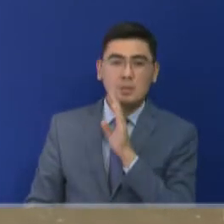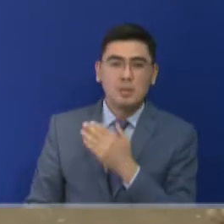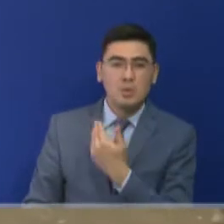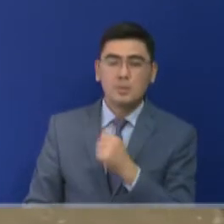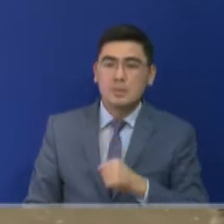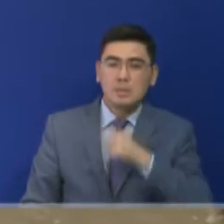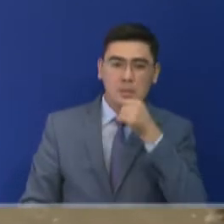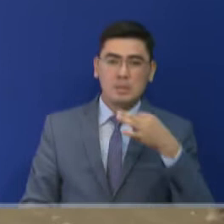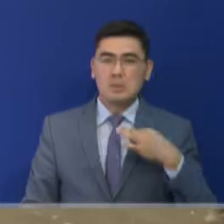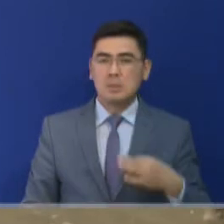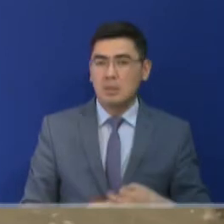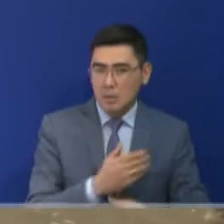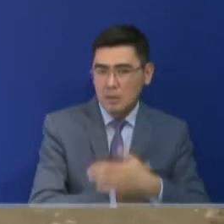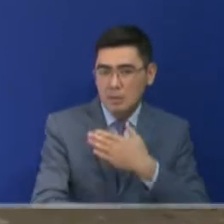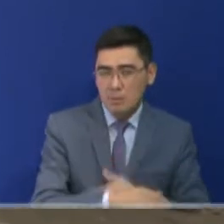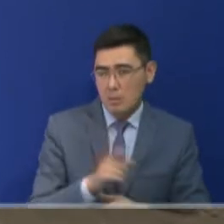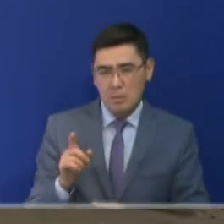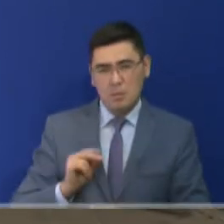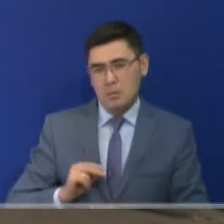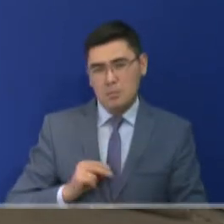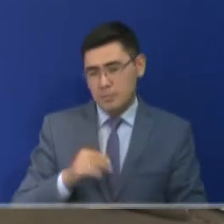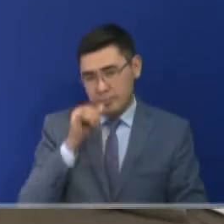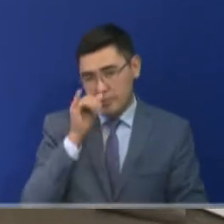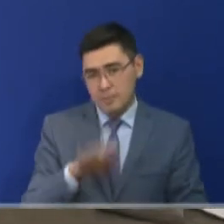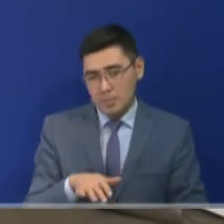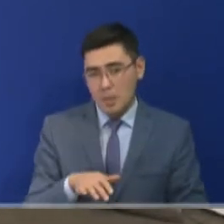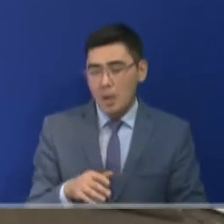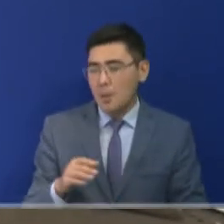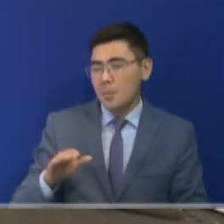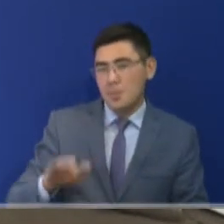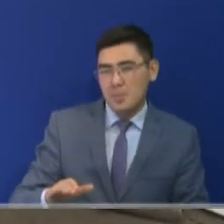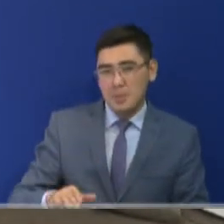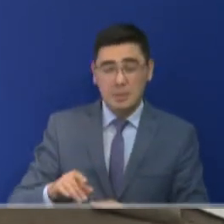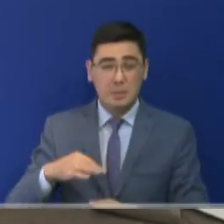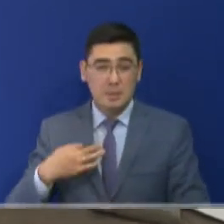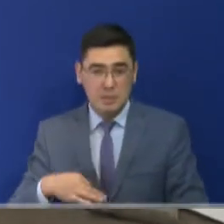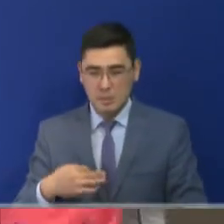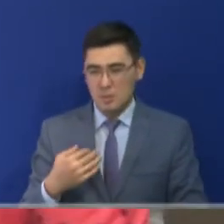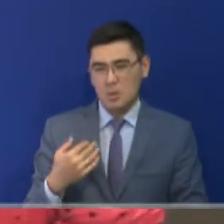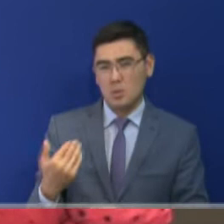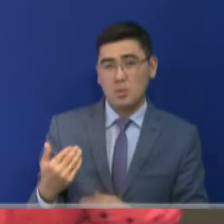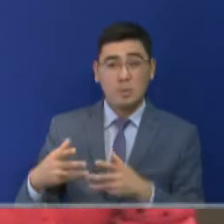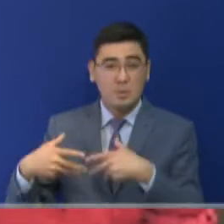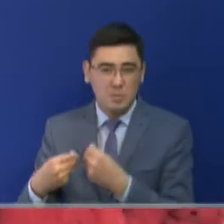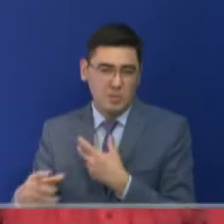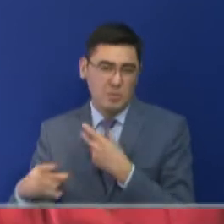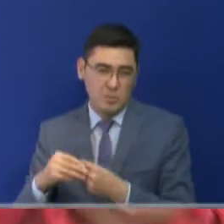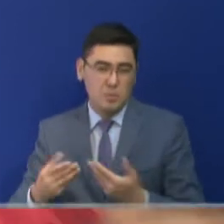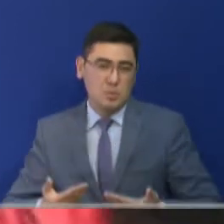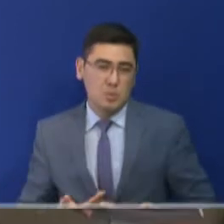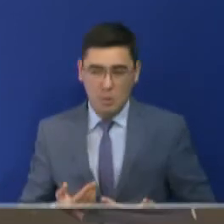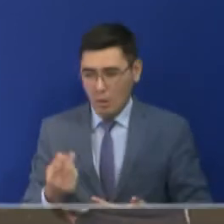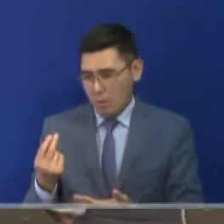работать постоянно она не может. Сейчас женщина живет вместе с младшим сыном и его семьей. Его доход тоже небольшой.